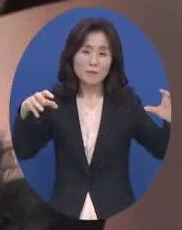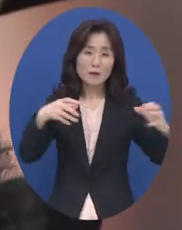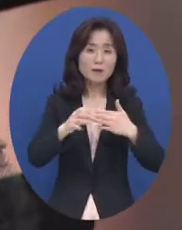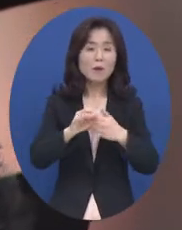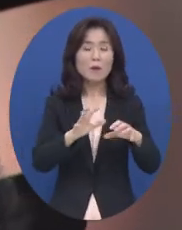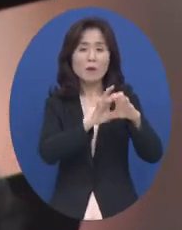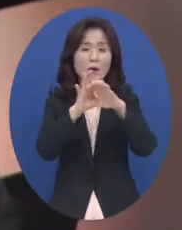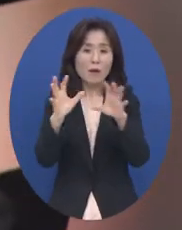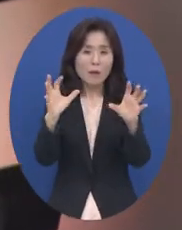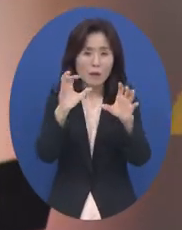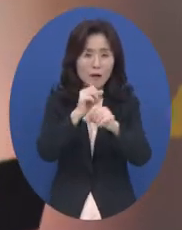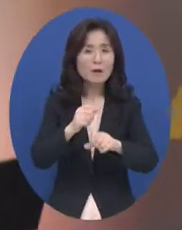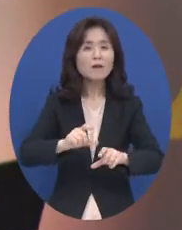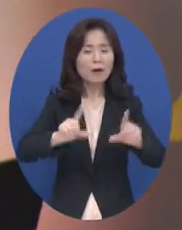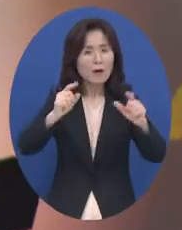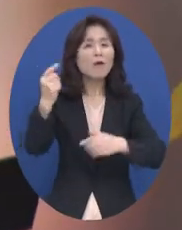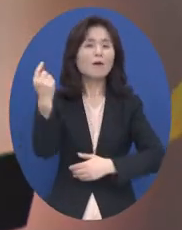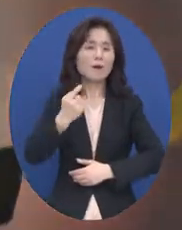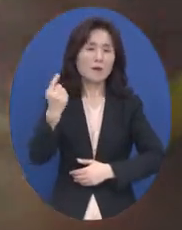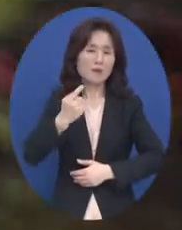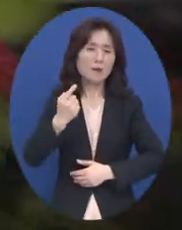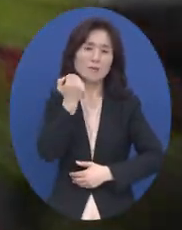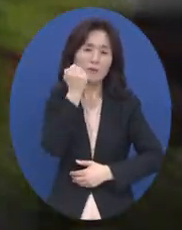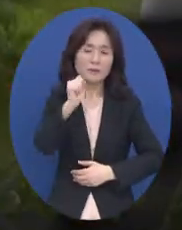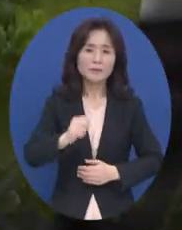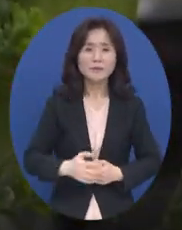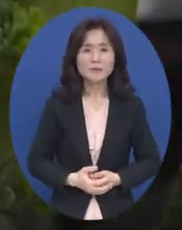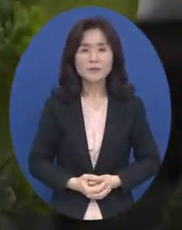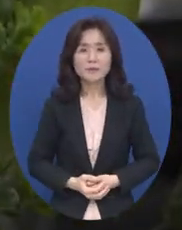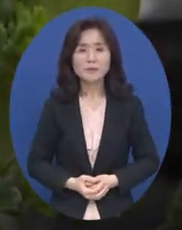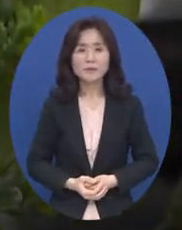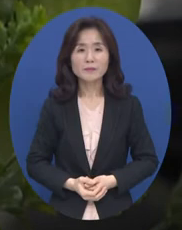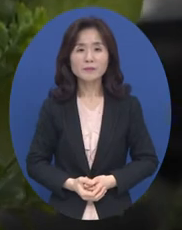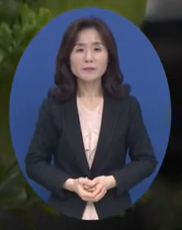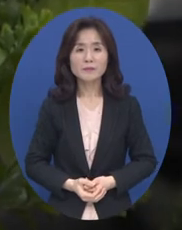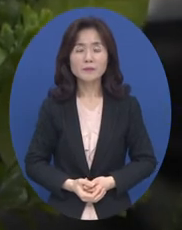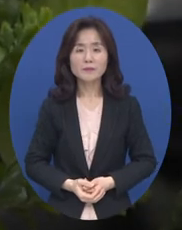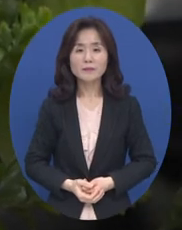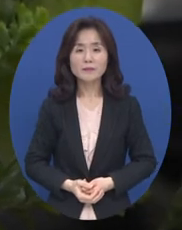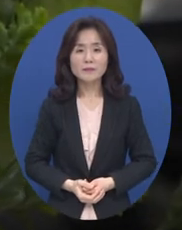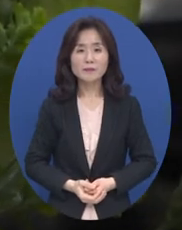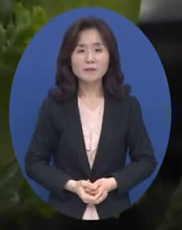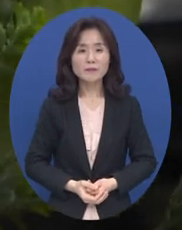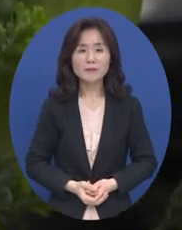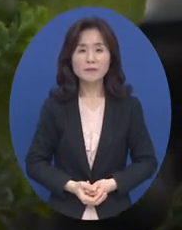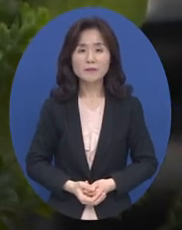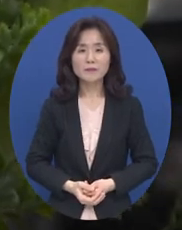코로나19가 끝나는 날도 머지않아 보입니다. 경기 슈TV 최창순입니다.